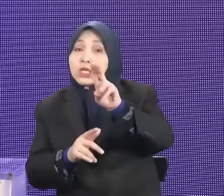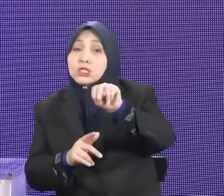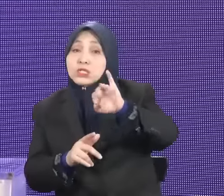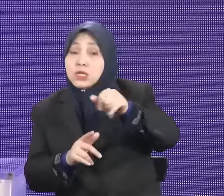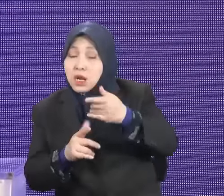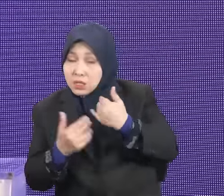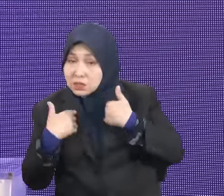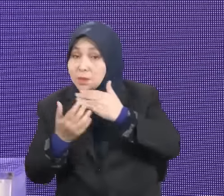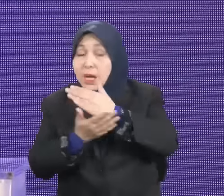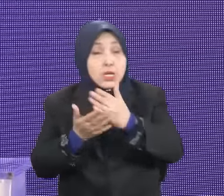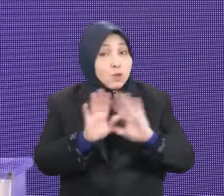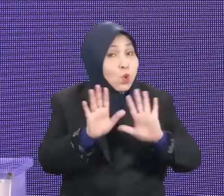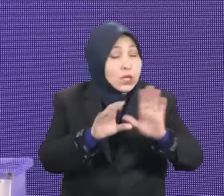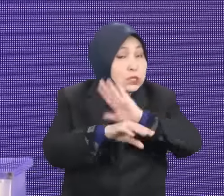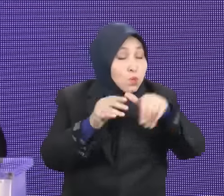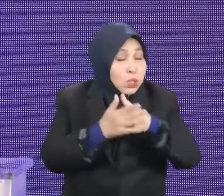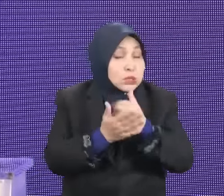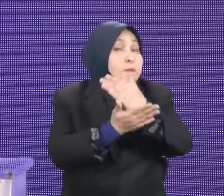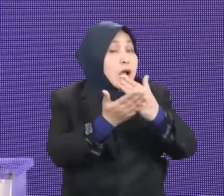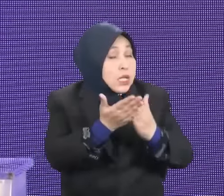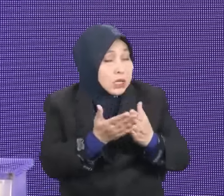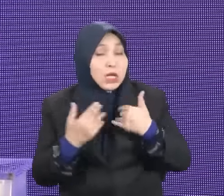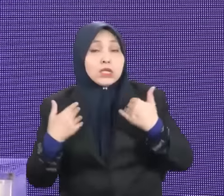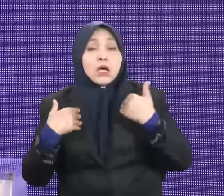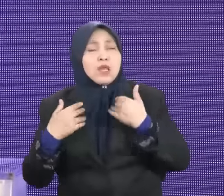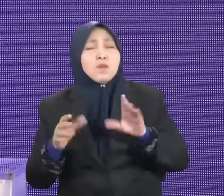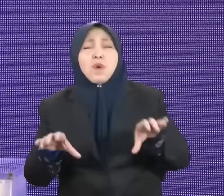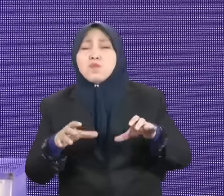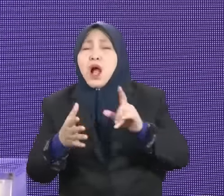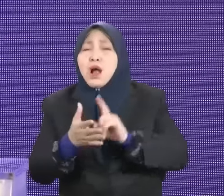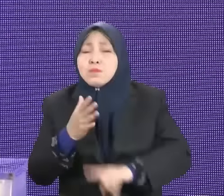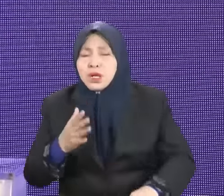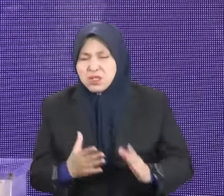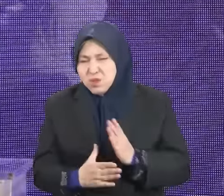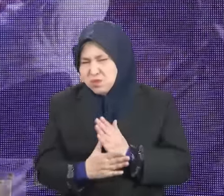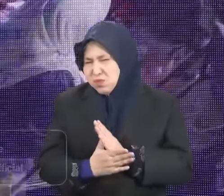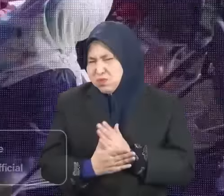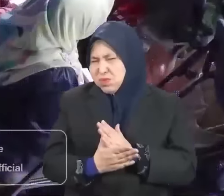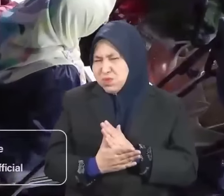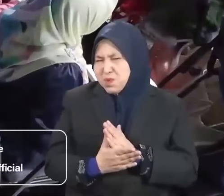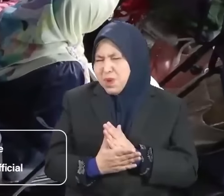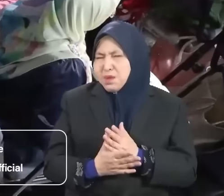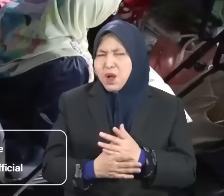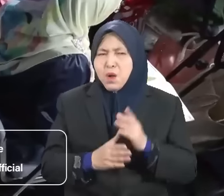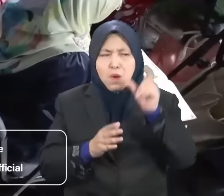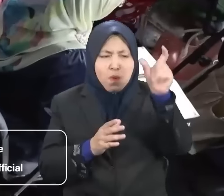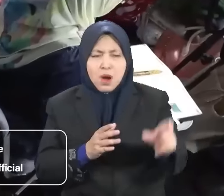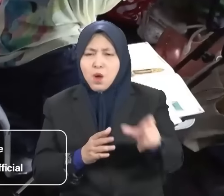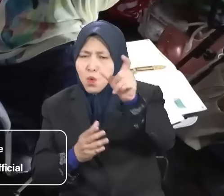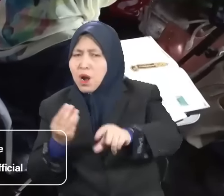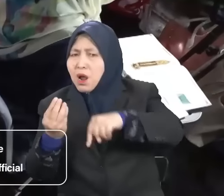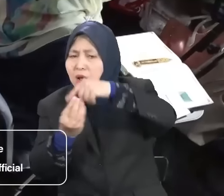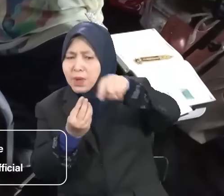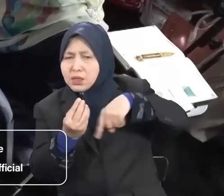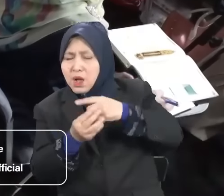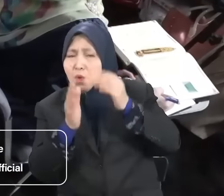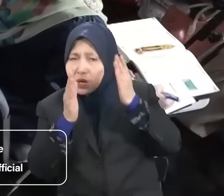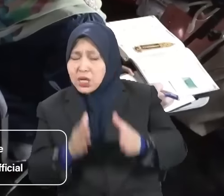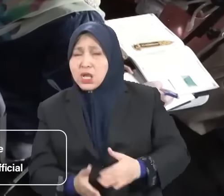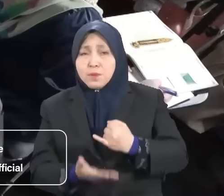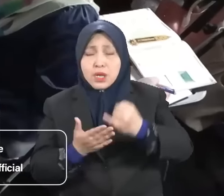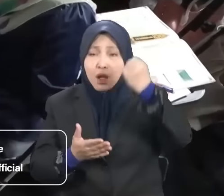sebagiannya bukan semua sebagian dari mereka apa yang mereka buat mereka meragukan orang-orang yang